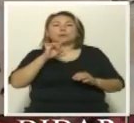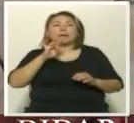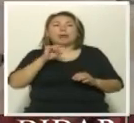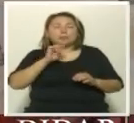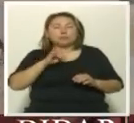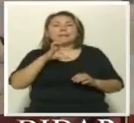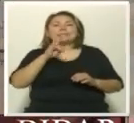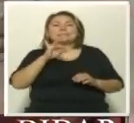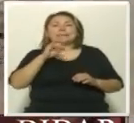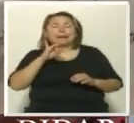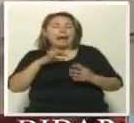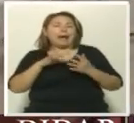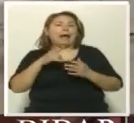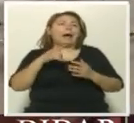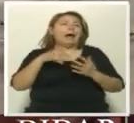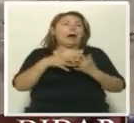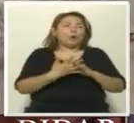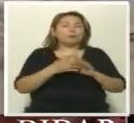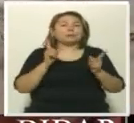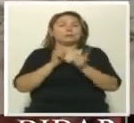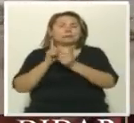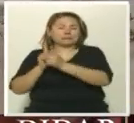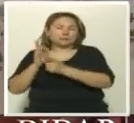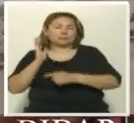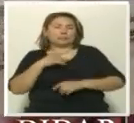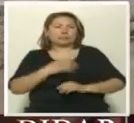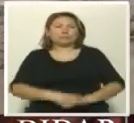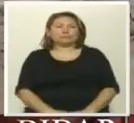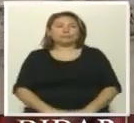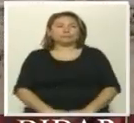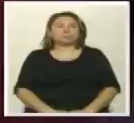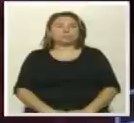Есет, Сарға ауылдарының тұрғындарымен де кездеседі. Ақсындар Табылды, Саламат Қайыпов, Дидар.